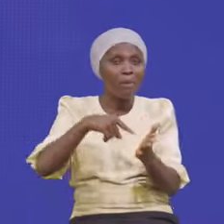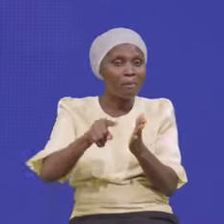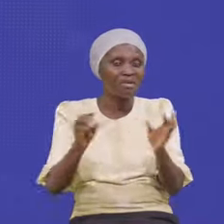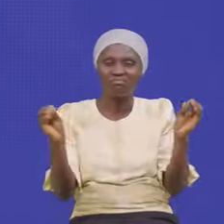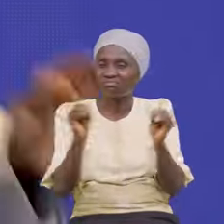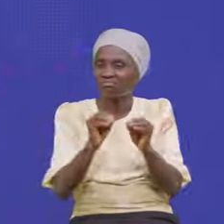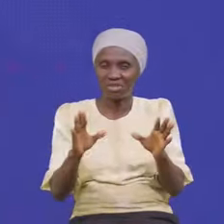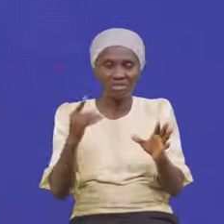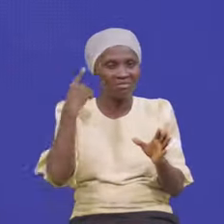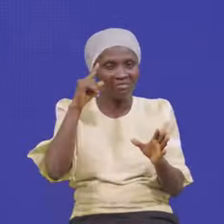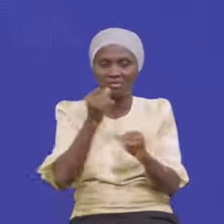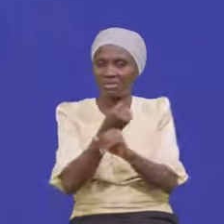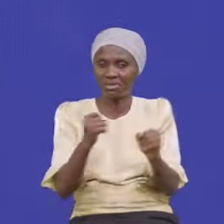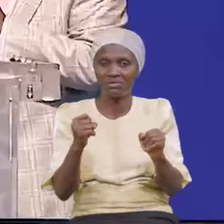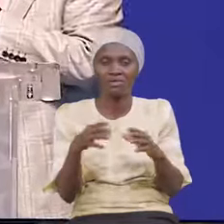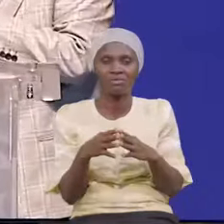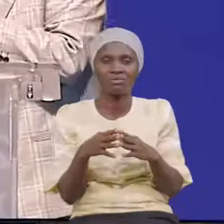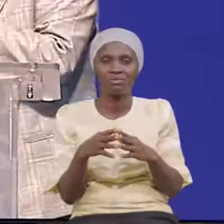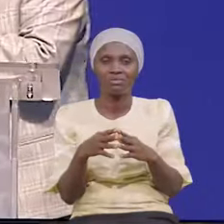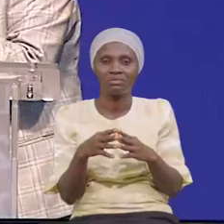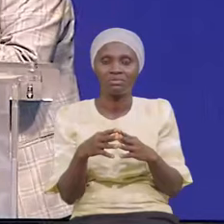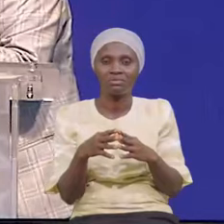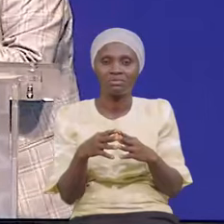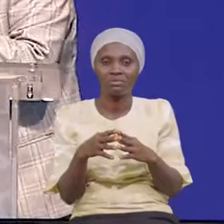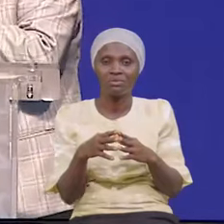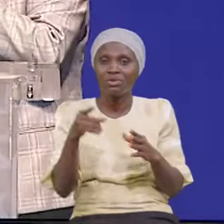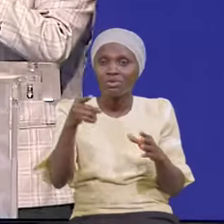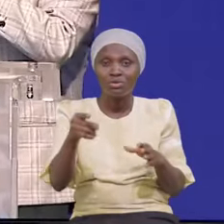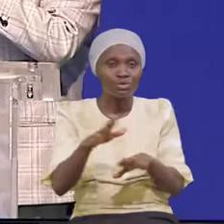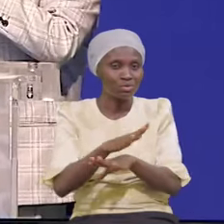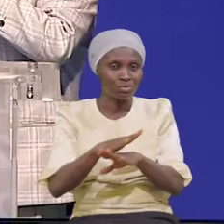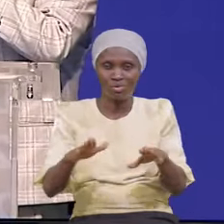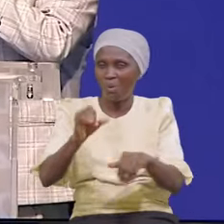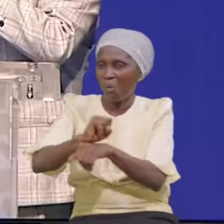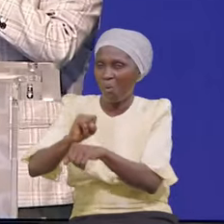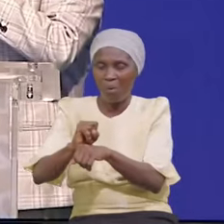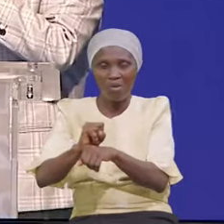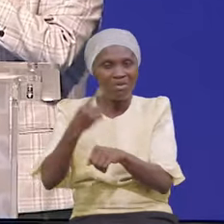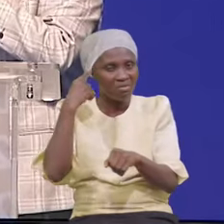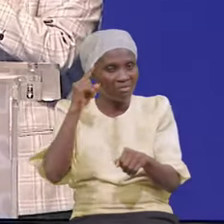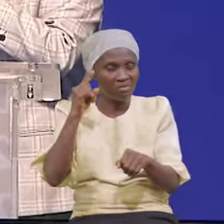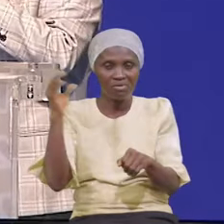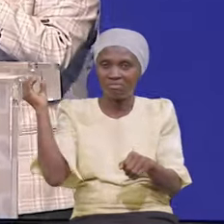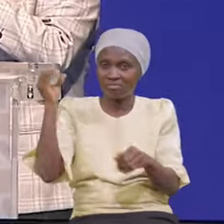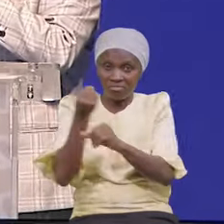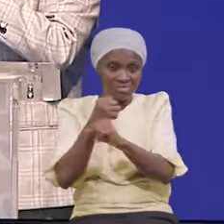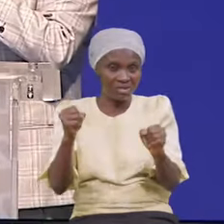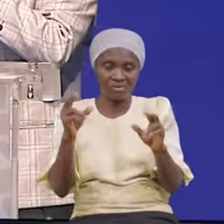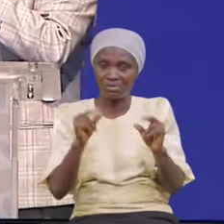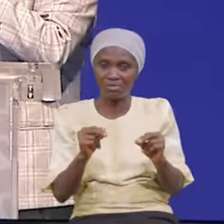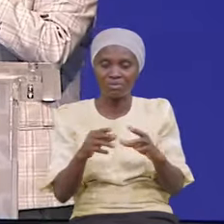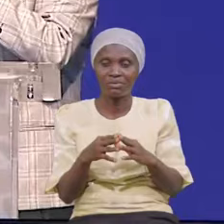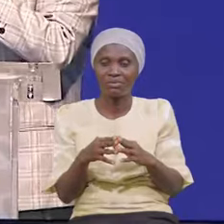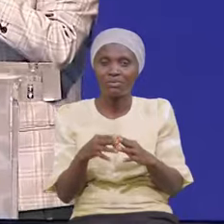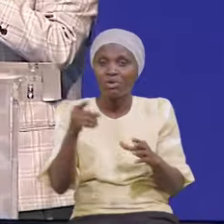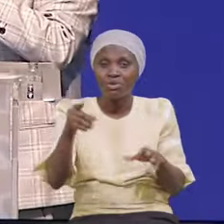salvation. మీరు రక్షణ కోసమేమీ చెల్లించవలసిన పని లేదు. You do not work for salvation. salvation. రక్షణ కోసం ఏ పని చేయవలసిన పని